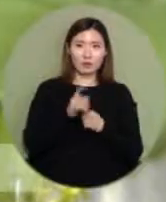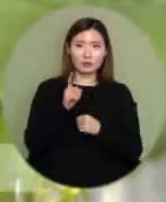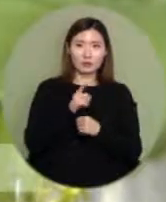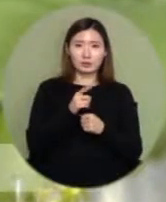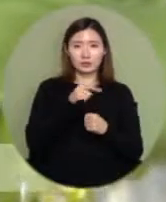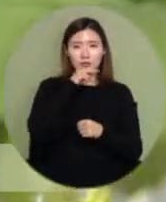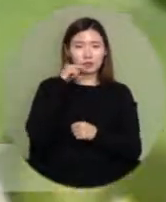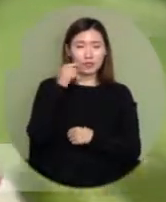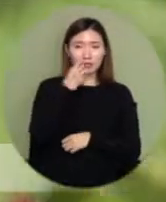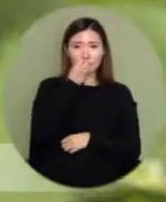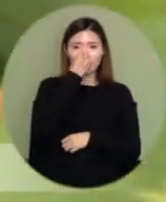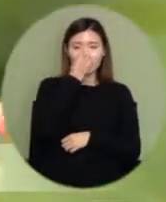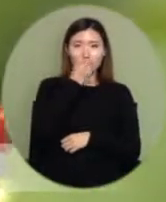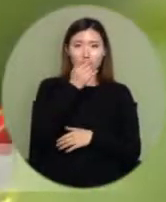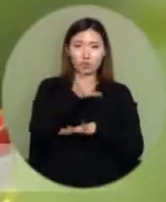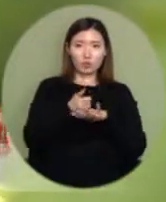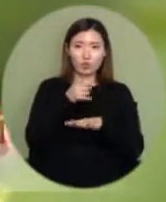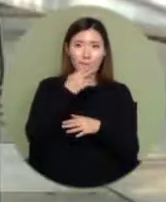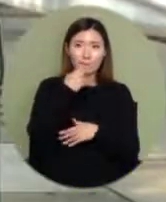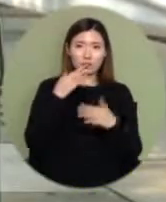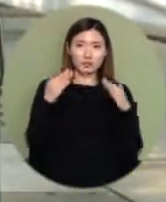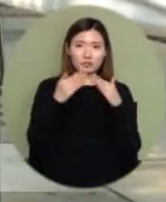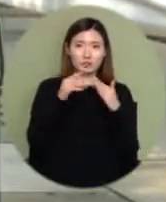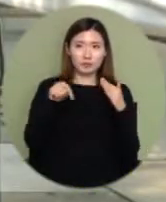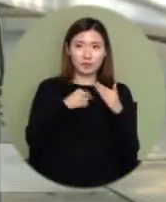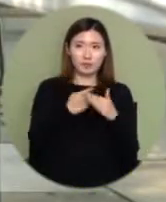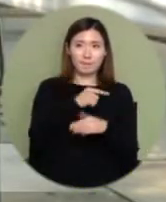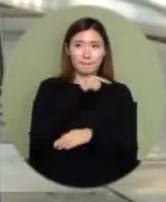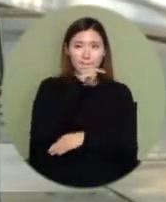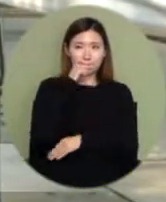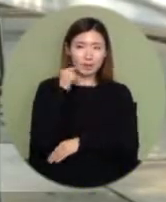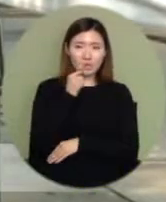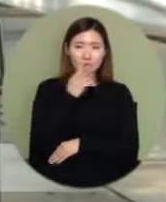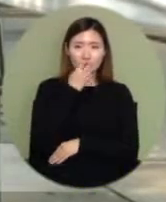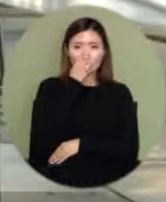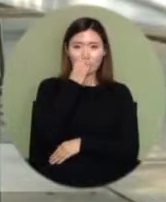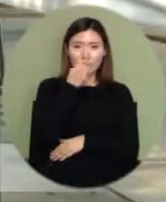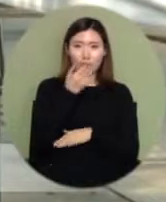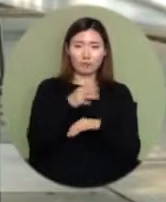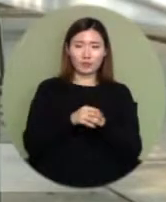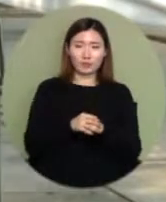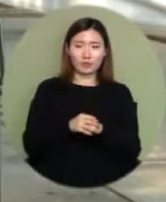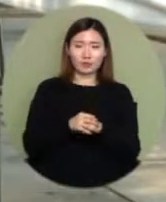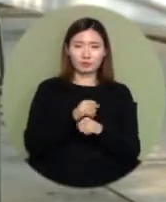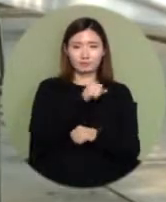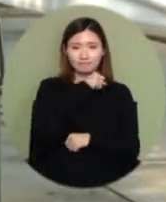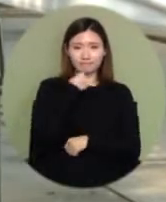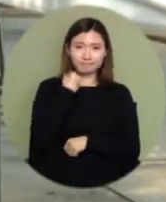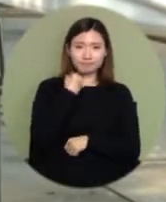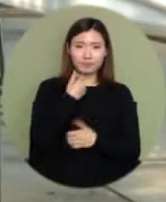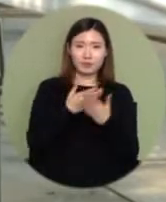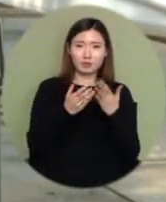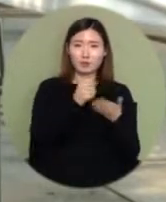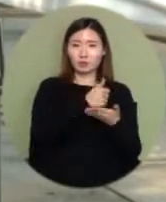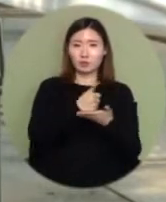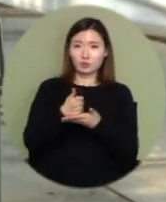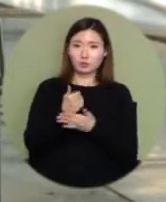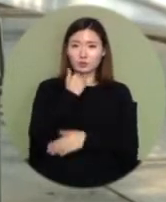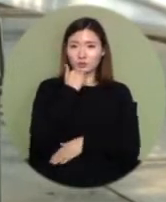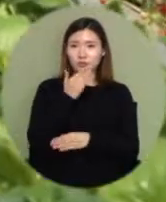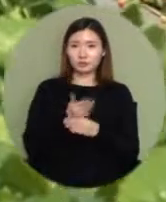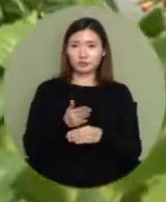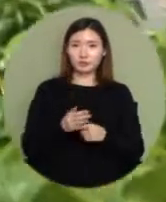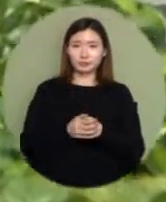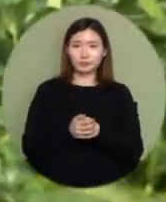딸기 농장입니다. 이곳 비닐하우스 안에는 새빨간 딸기가 봄의 입맛을 돋구며 체험객들의 손길을 기다리고